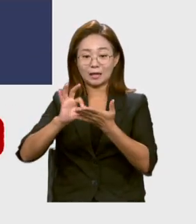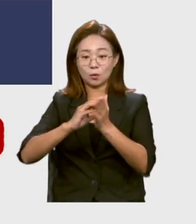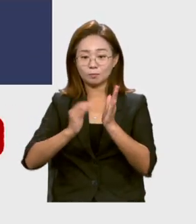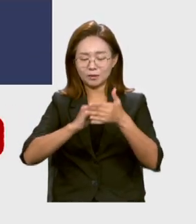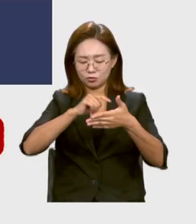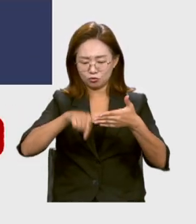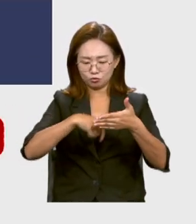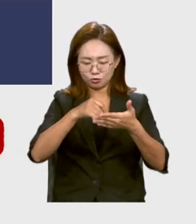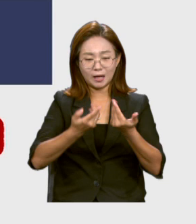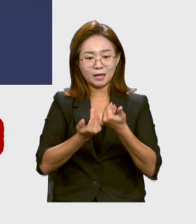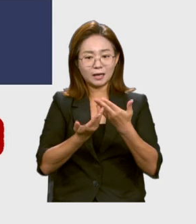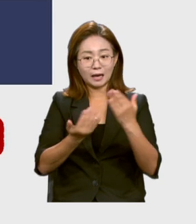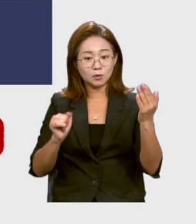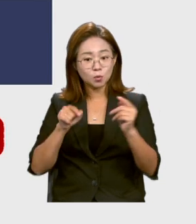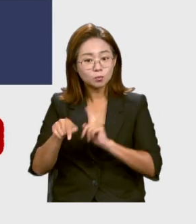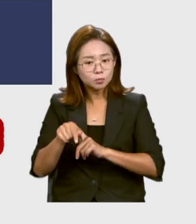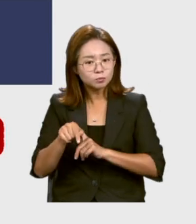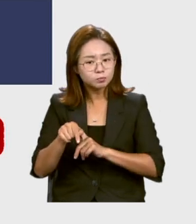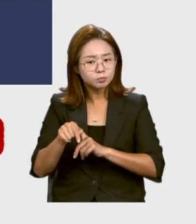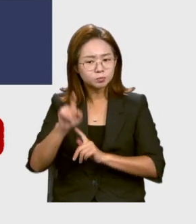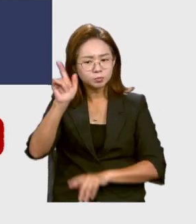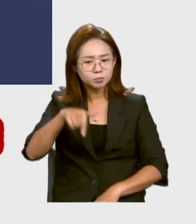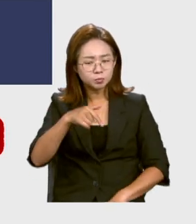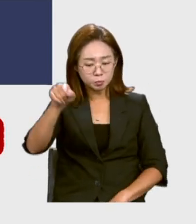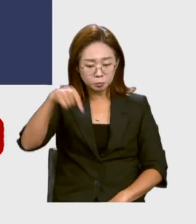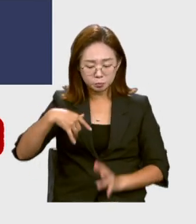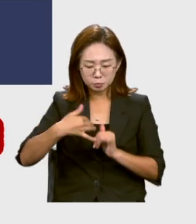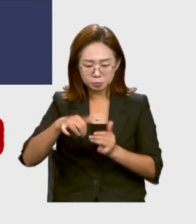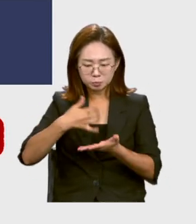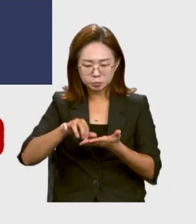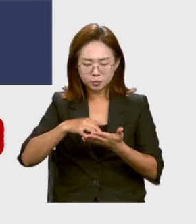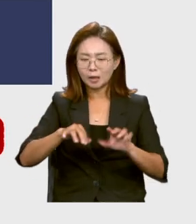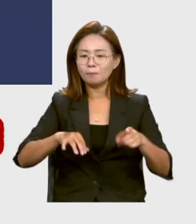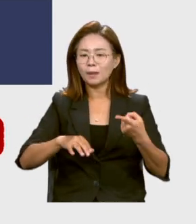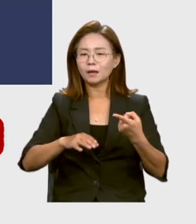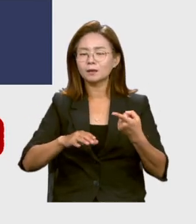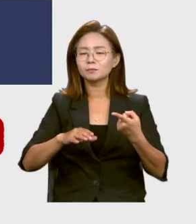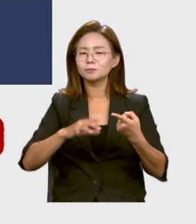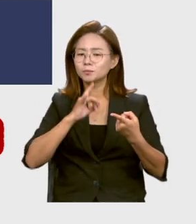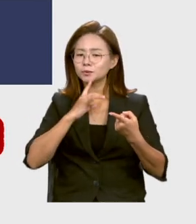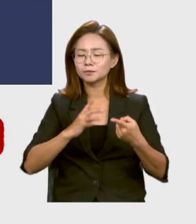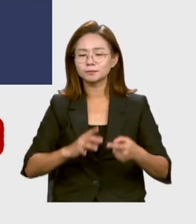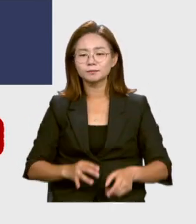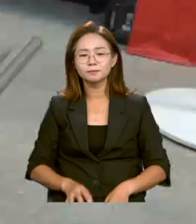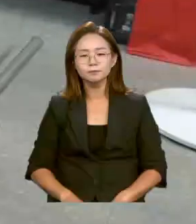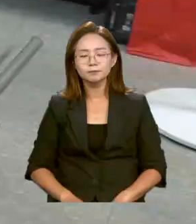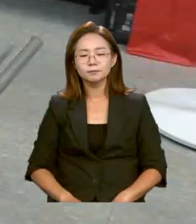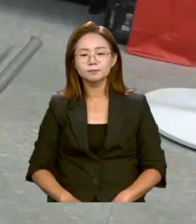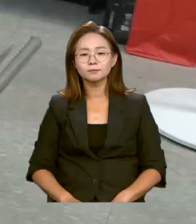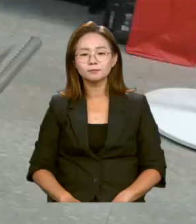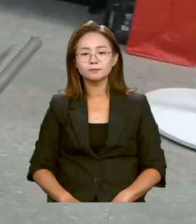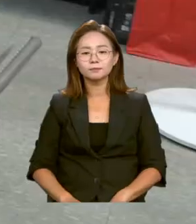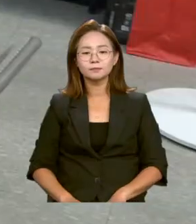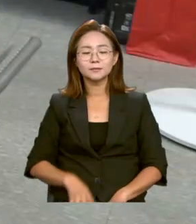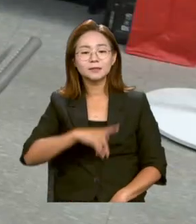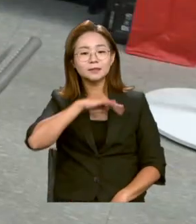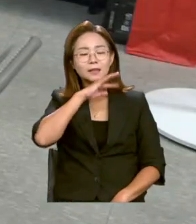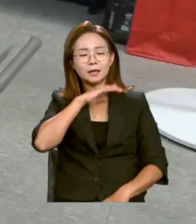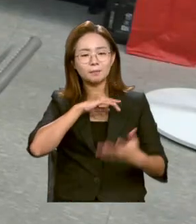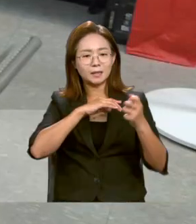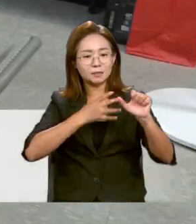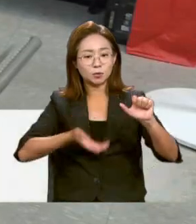이중 이산가족 메타버스는 하 방문자가 100명 안에 불과합니다 85세